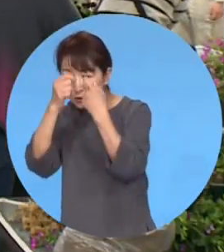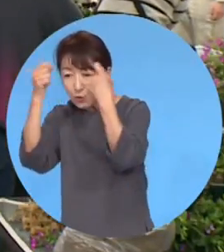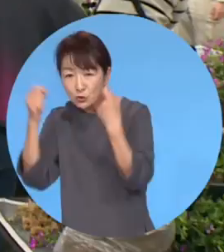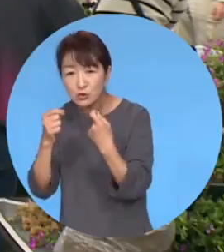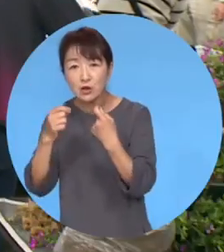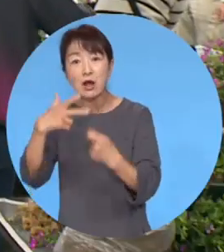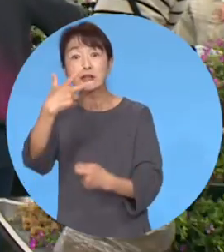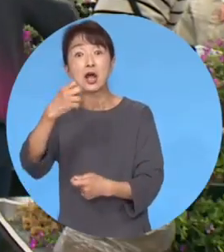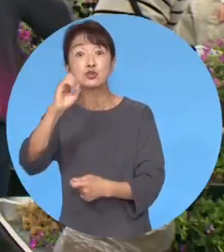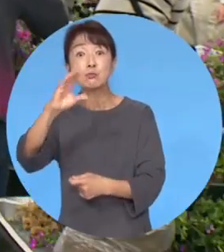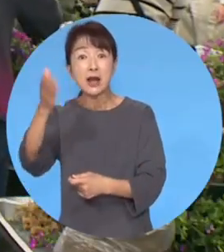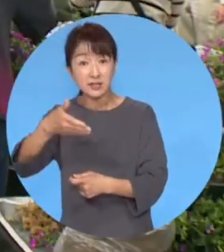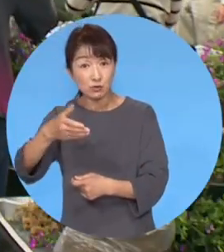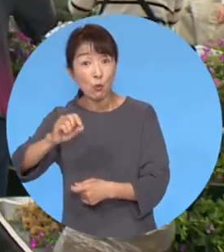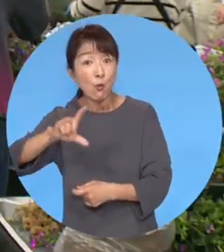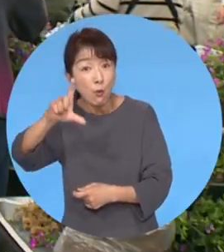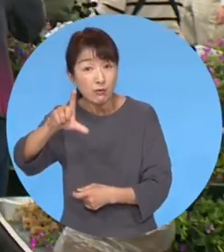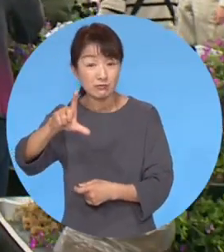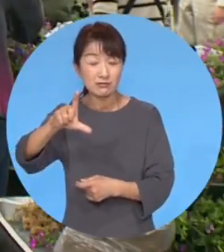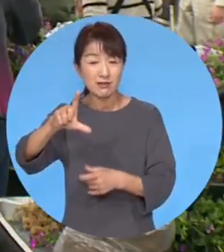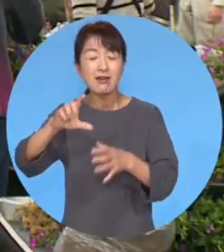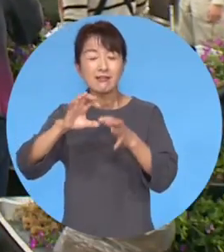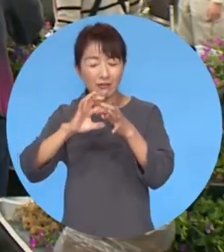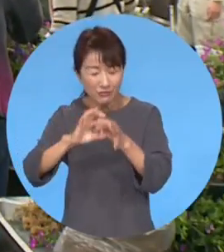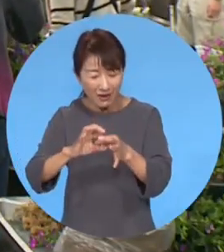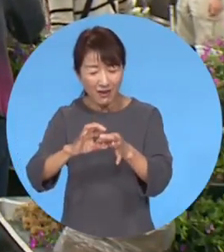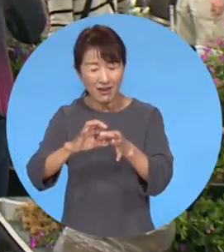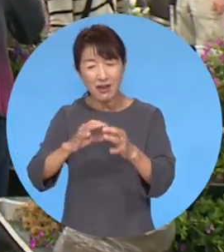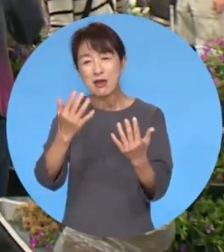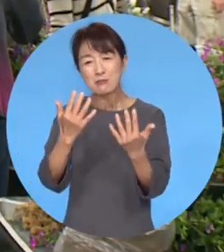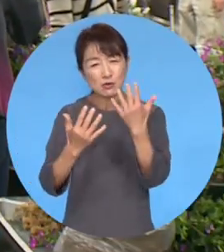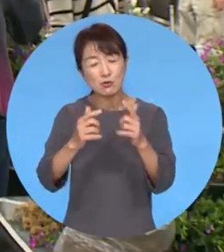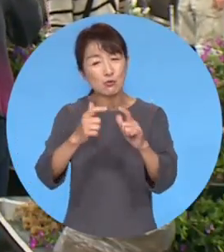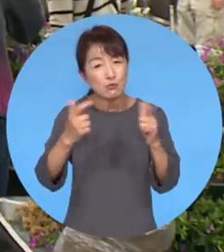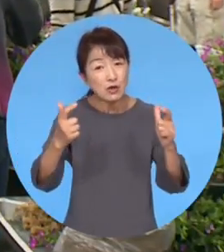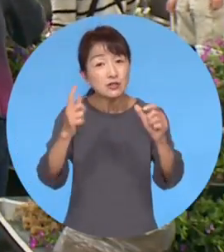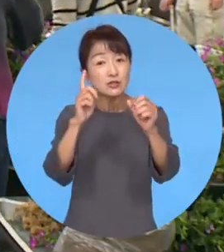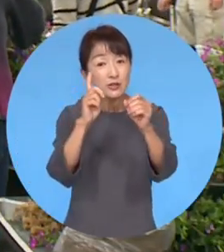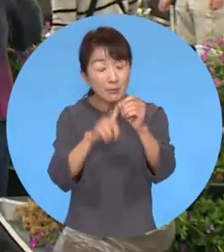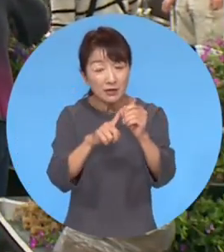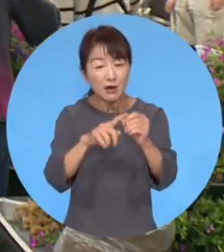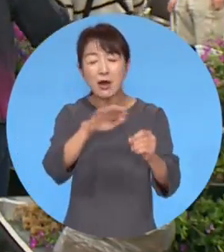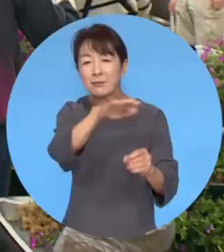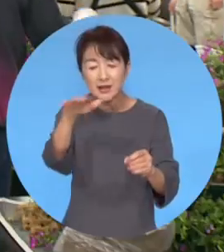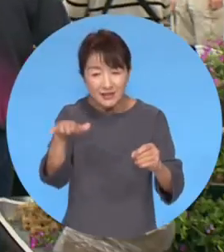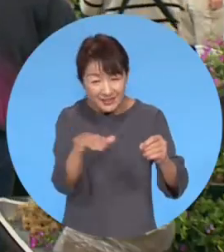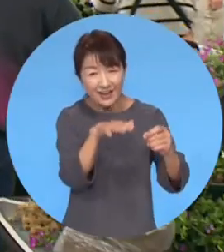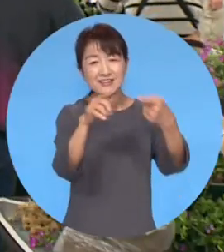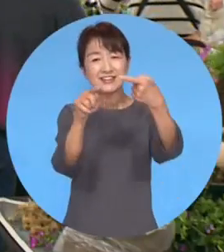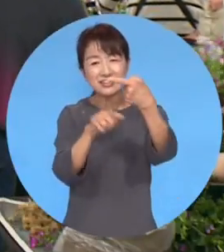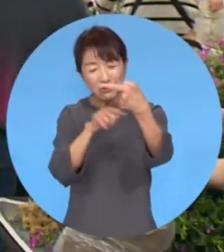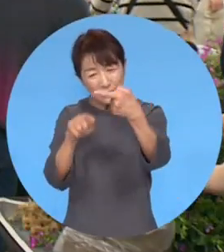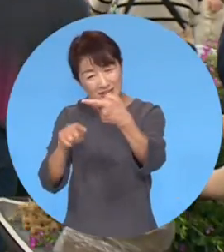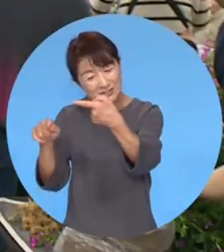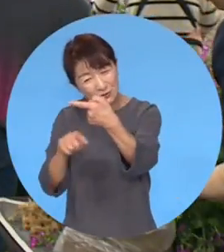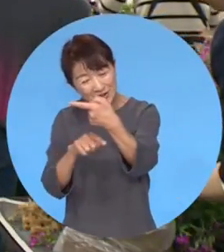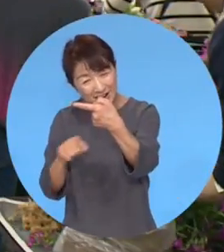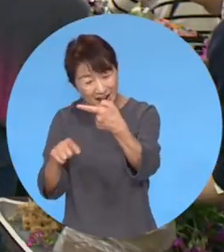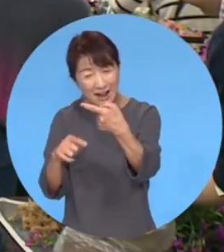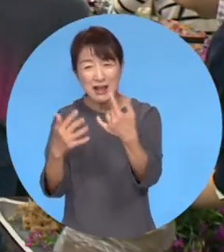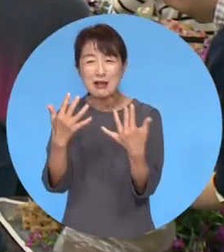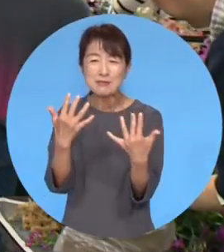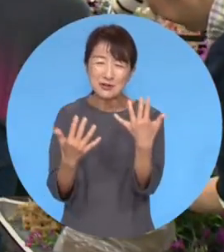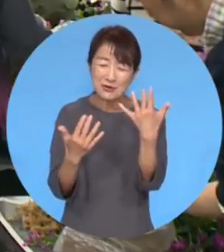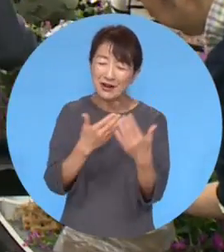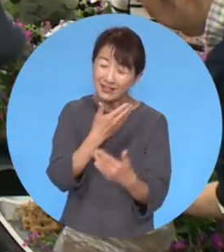並というのをこれから継承していくためには、皆さん一人一人が緑を大切にしていただくことが大事だ